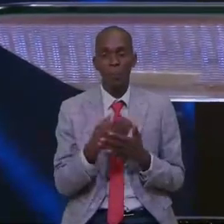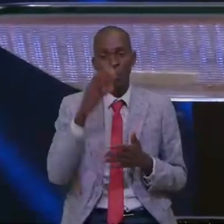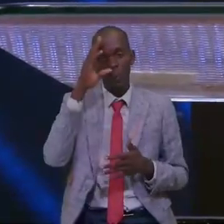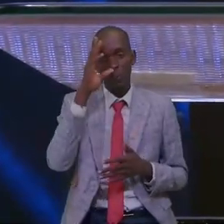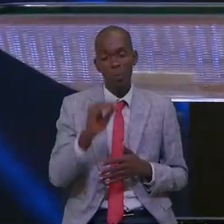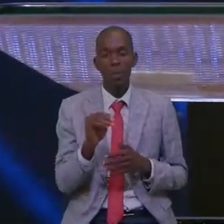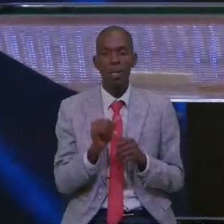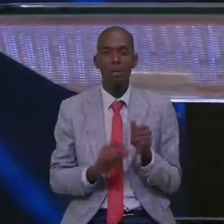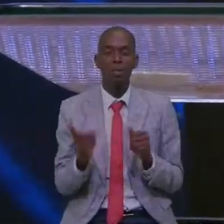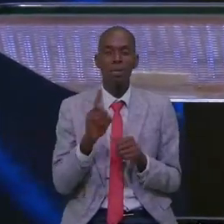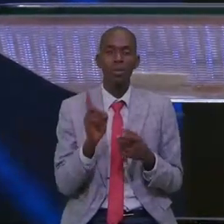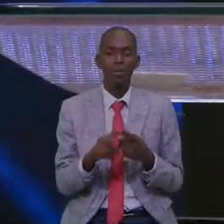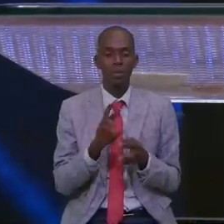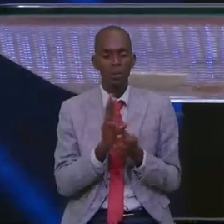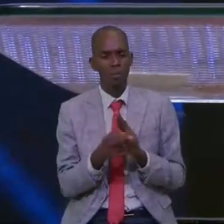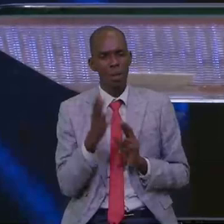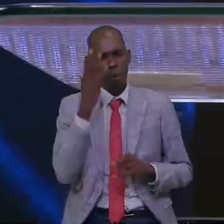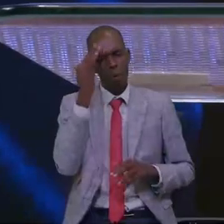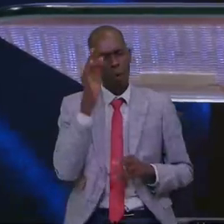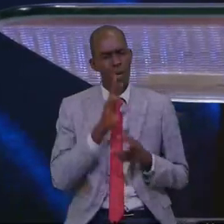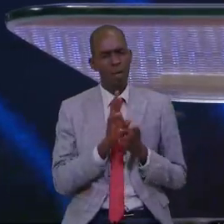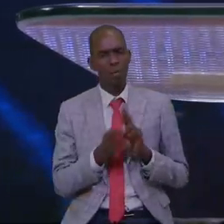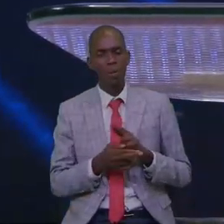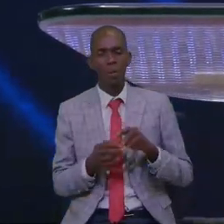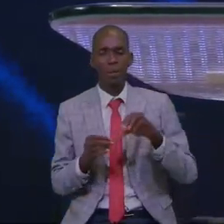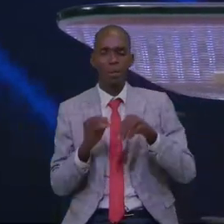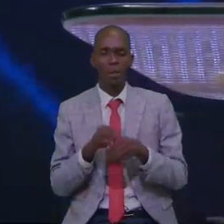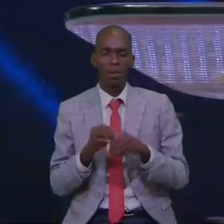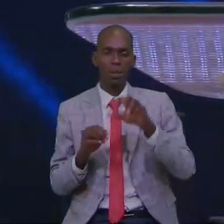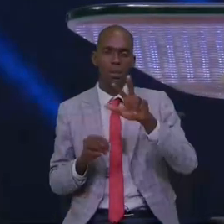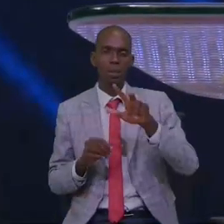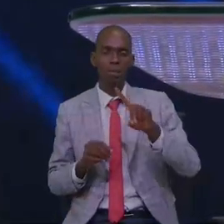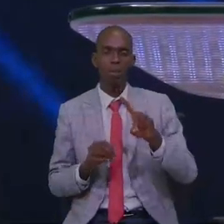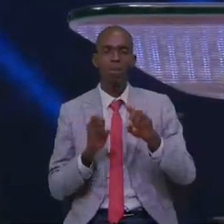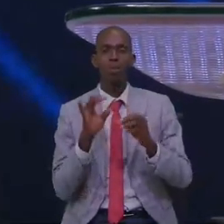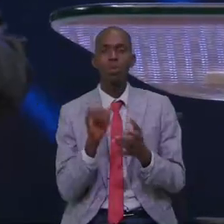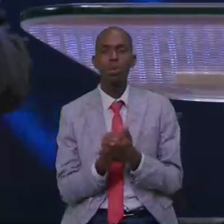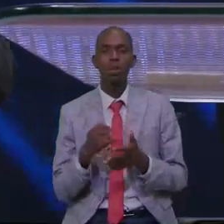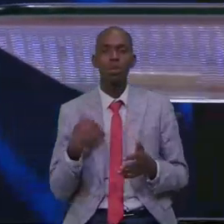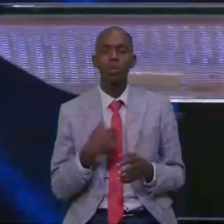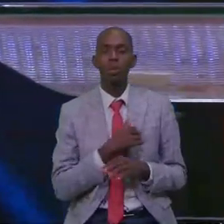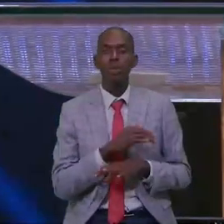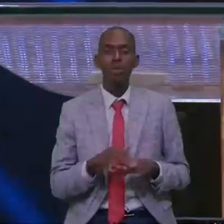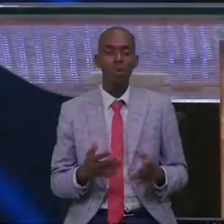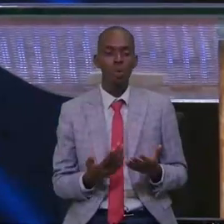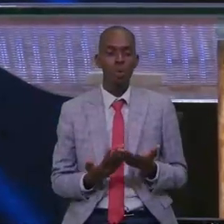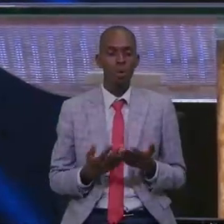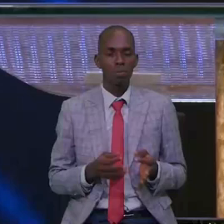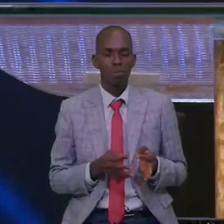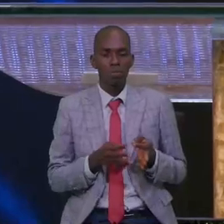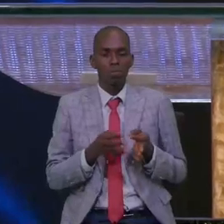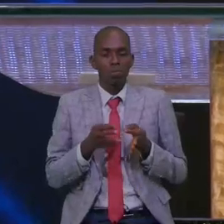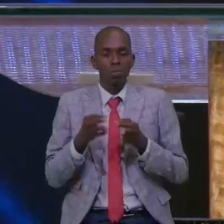annonce maintenant à tous les hommes, en tout lieu, qu'il est à se repentir. Pourquoi devons-nous se repentir? 31. Parce